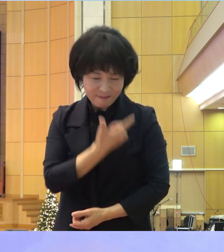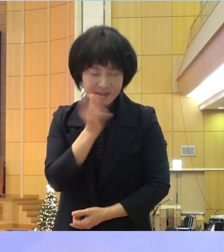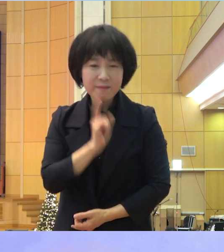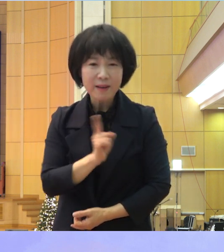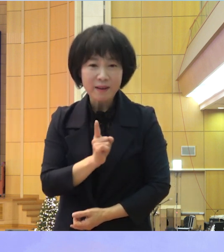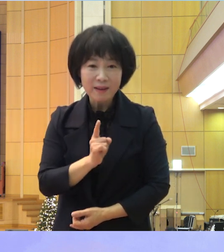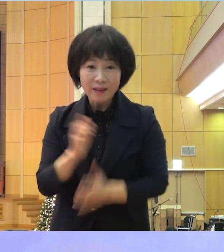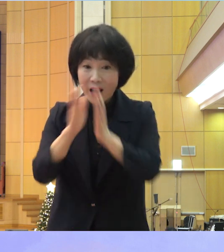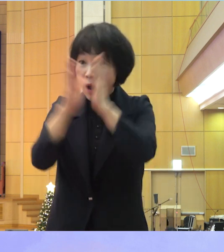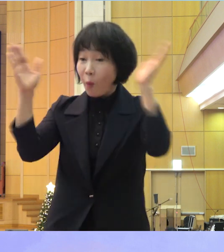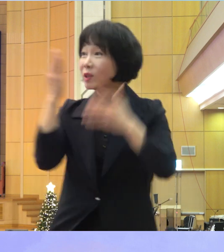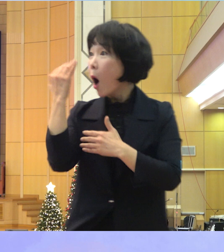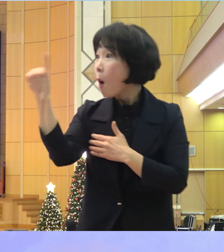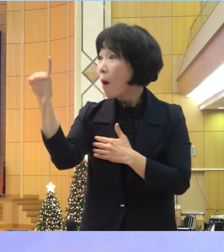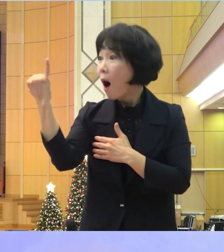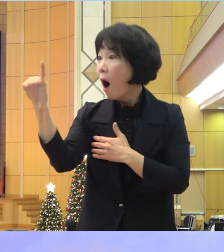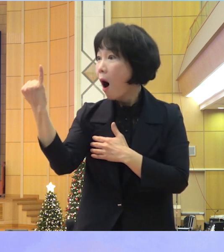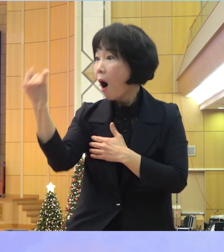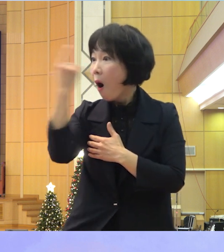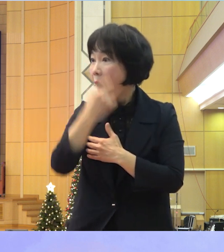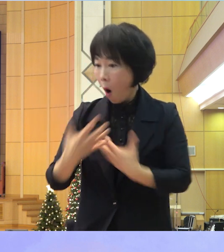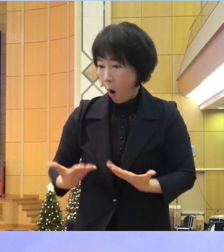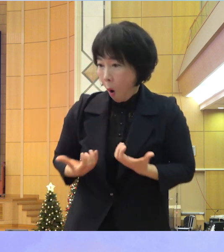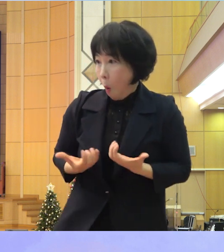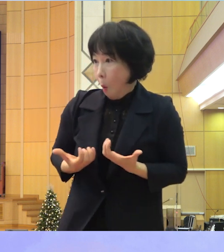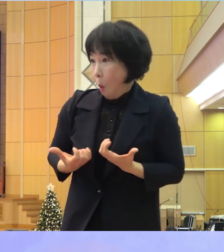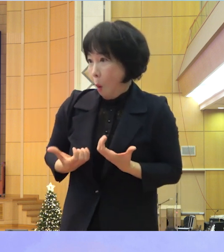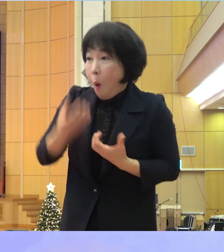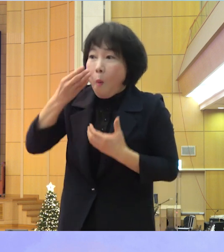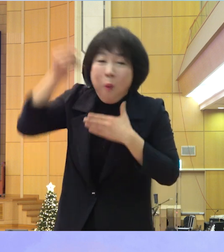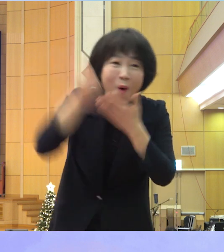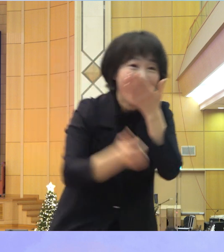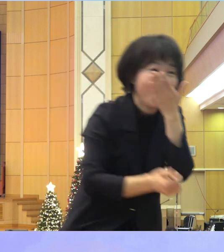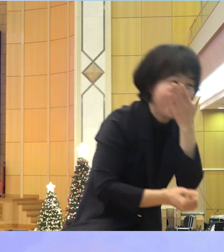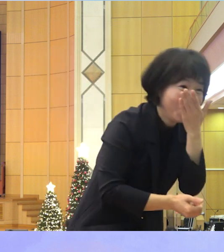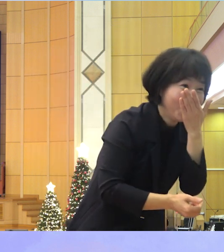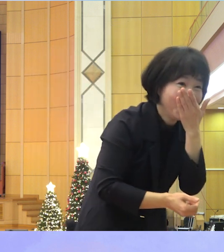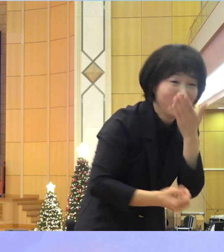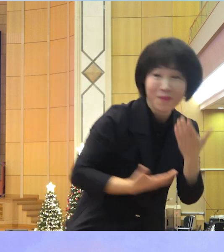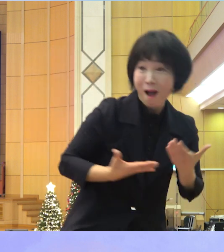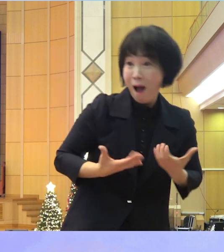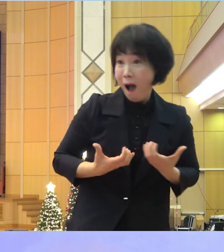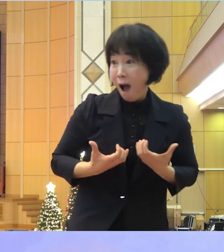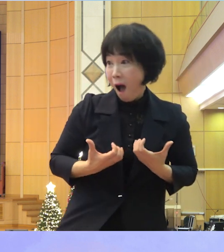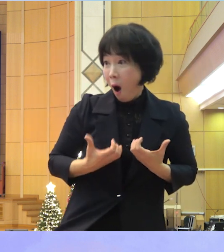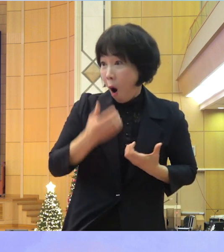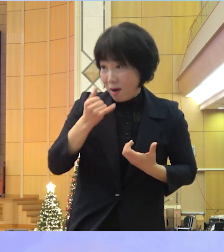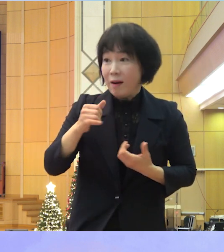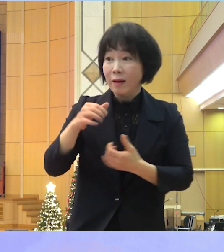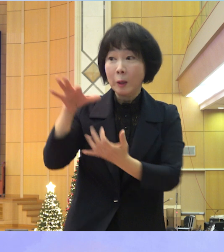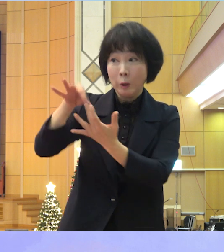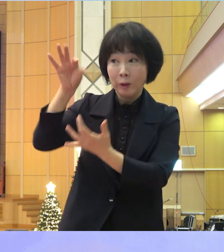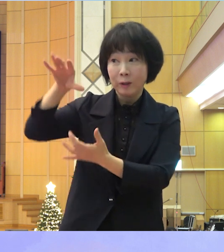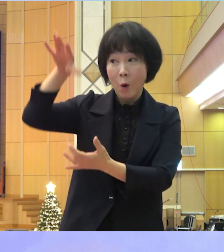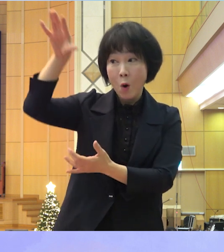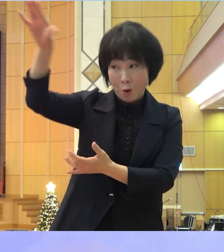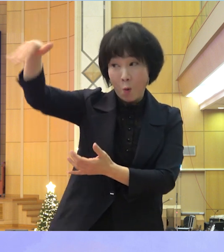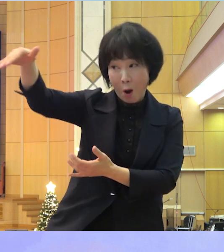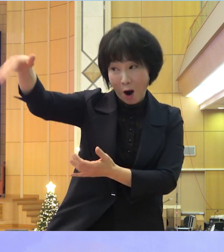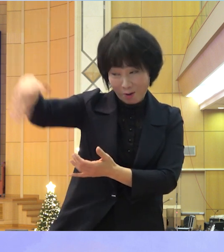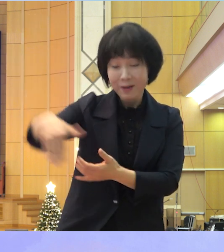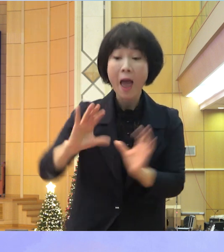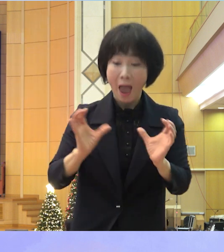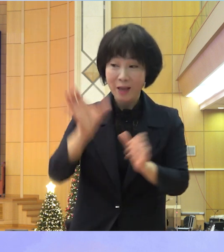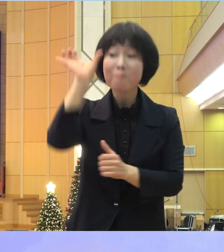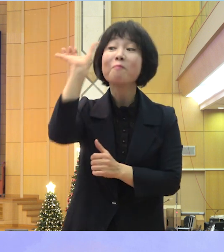나가지고 아이 젖 먹이는데 젖을 못 먹겠어요. 얼마나 부럽겠냔 말이에요. 얼마나 젖이 양통에 얼마나 가득했겠냔 말이에요. 이 사람이